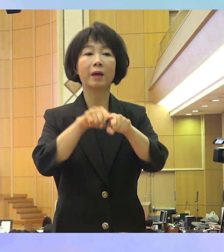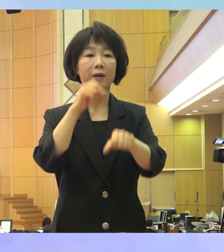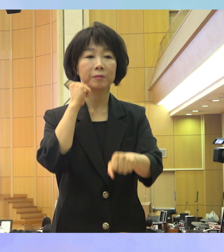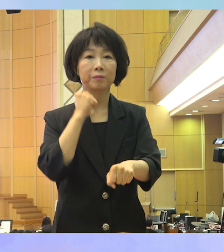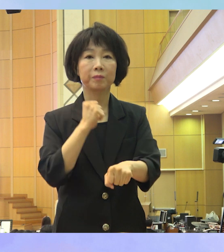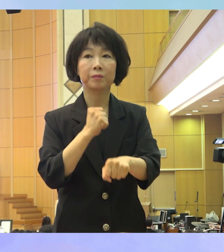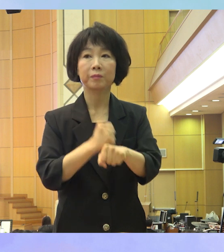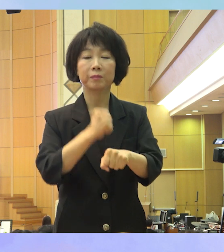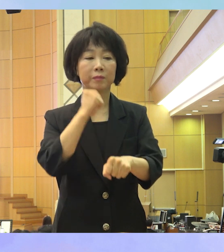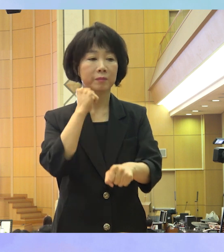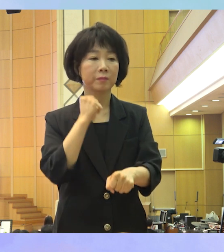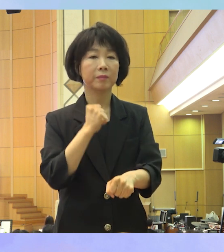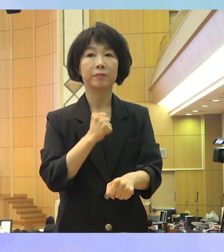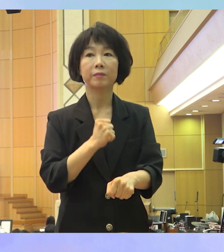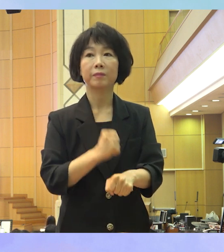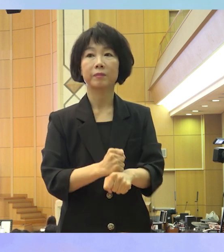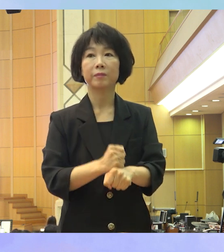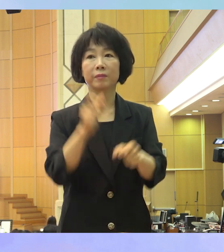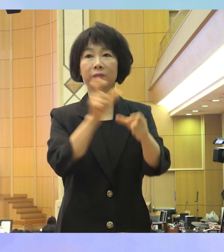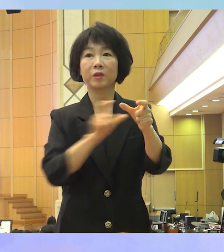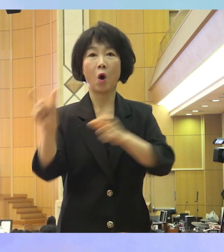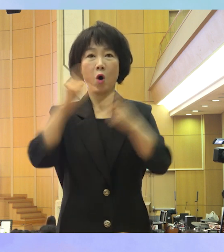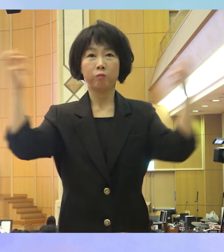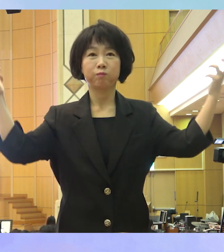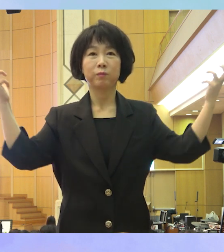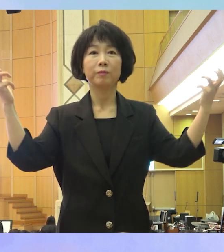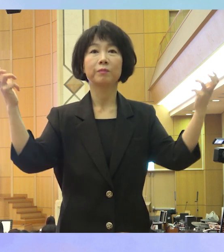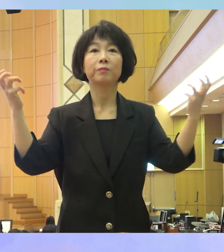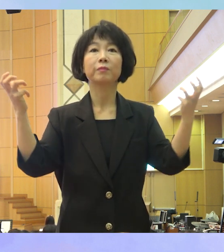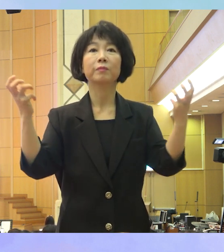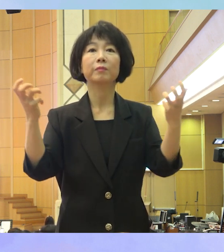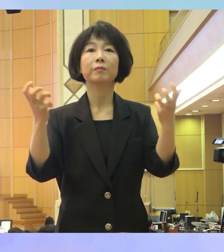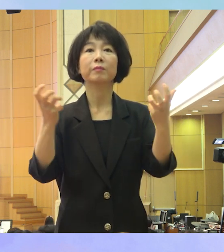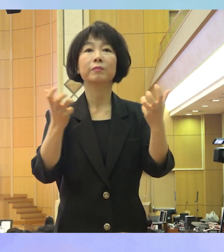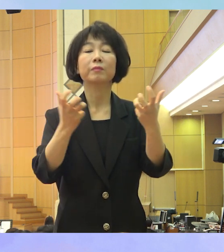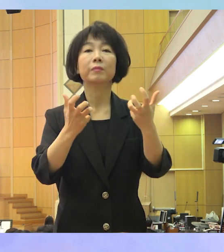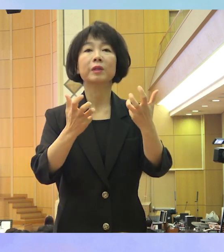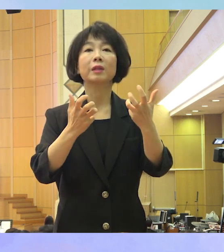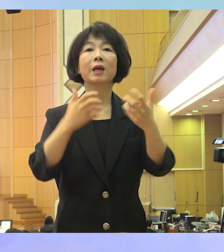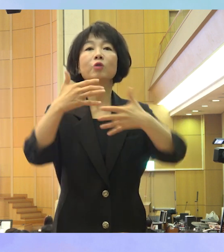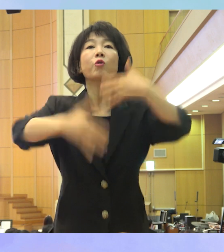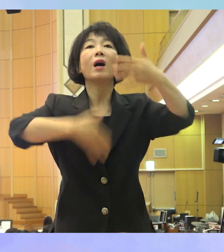아픔에도 더 풍성한 위로